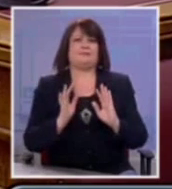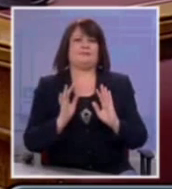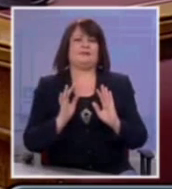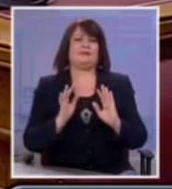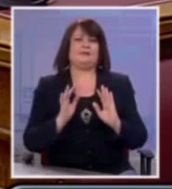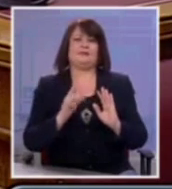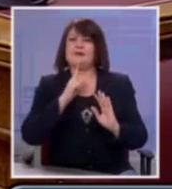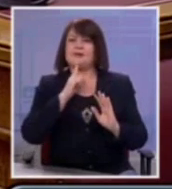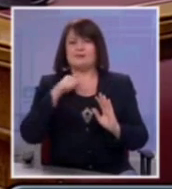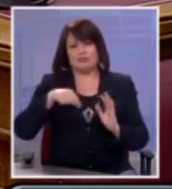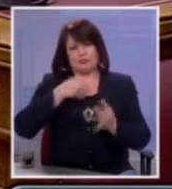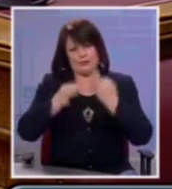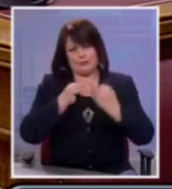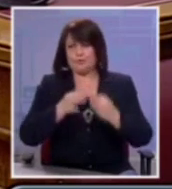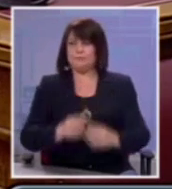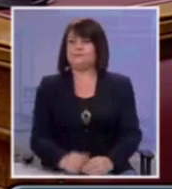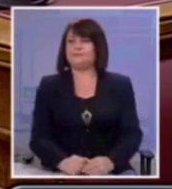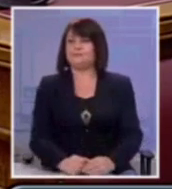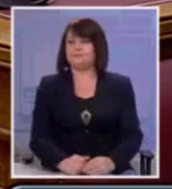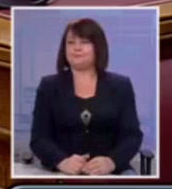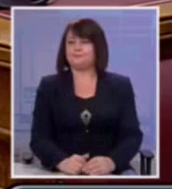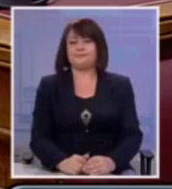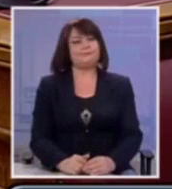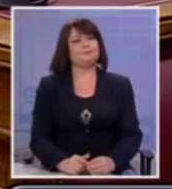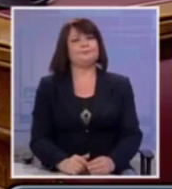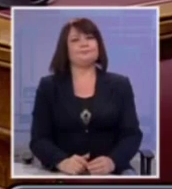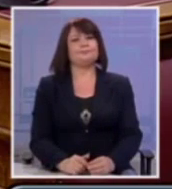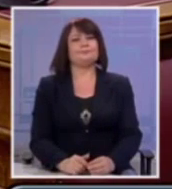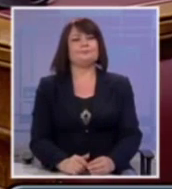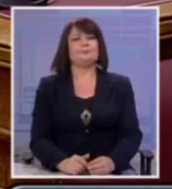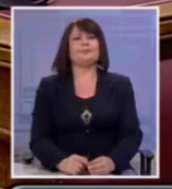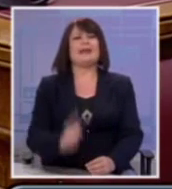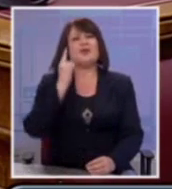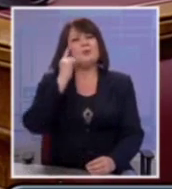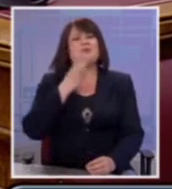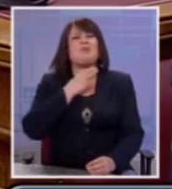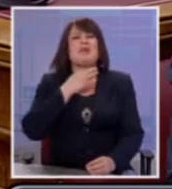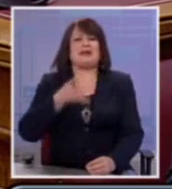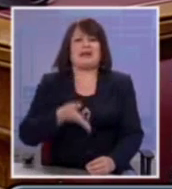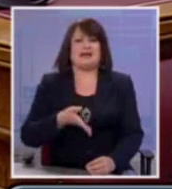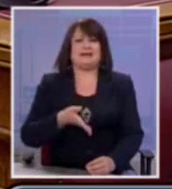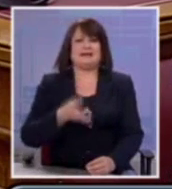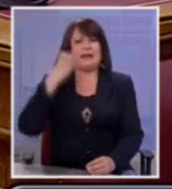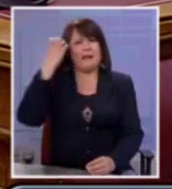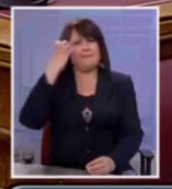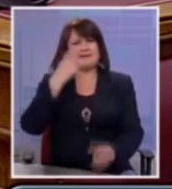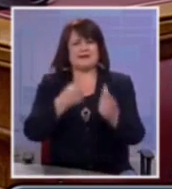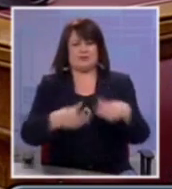τη σημερινή μου παρουσία. Εν πάση περιπτώσει, νομίζω ότι είναι περιττή αυτή η δήλωση, διότι απευθύνομαι σε μια